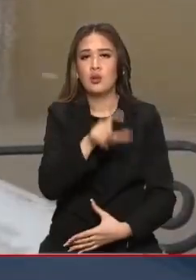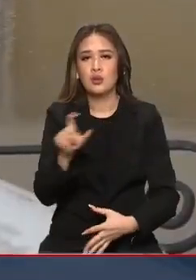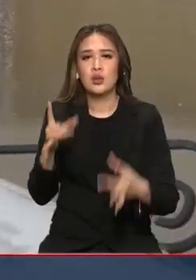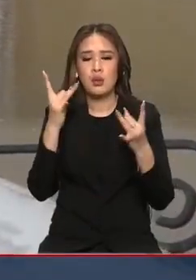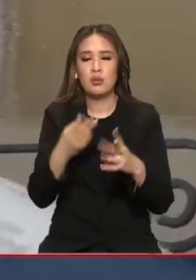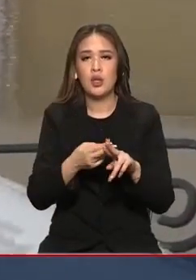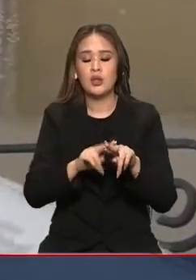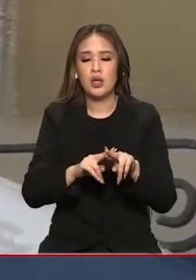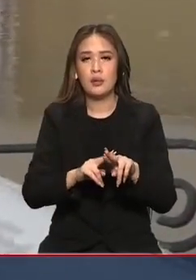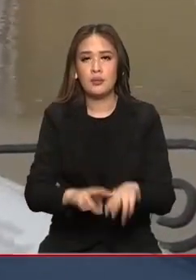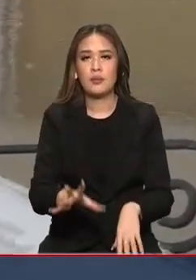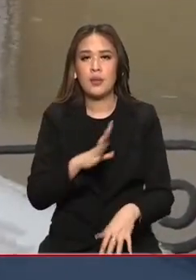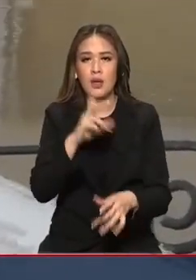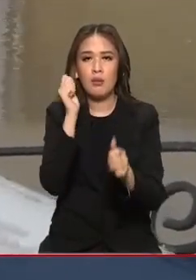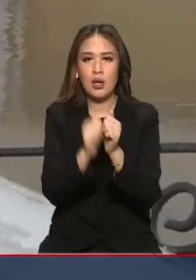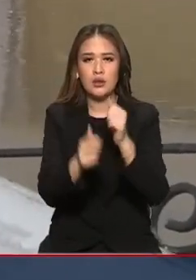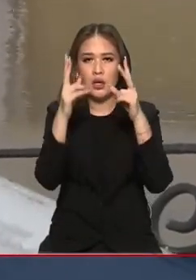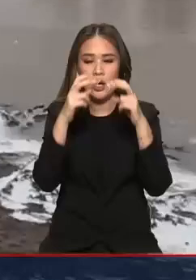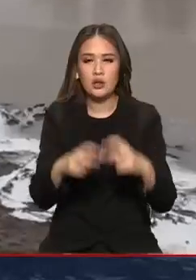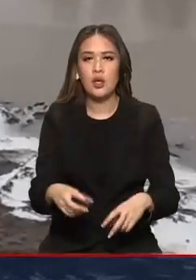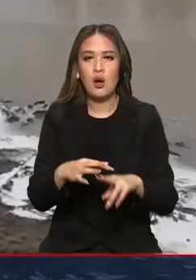отметил Роман Скляр, под постоянным контролем у